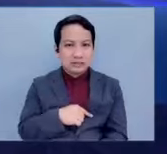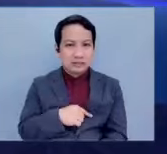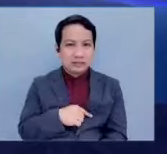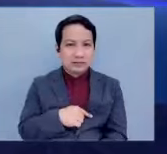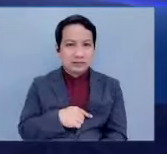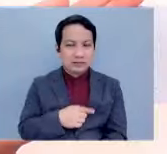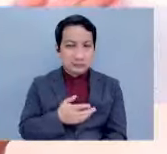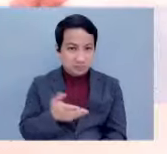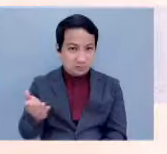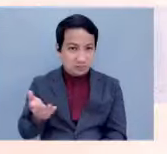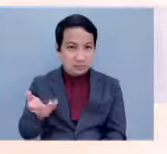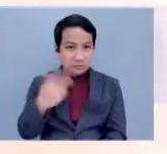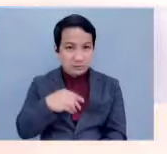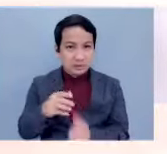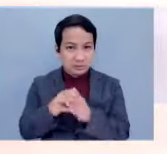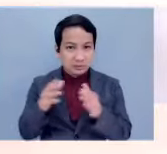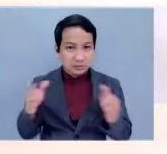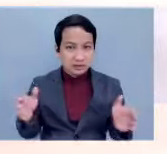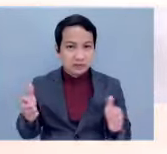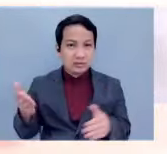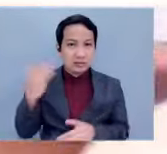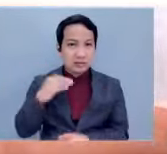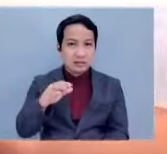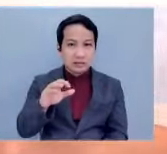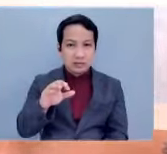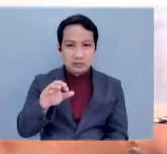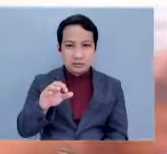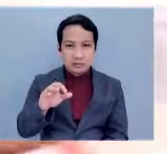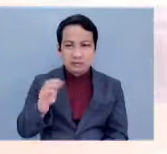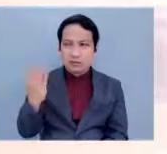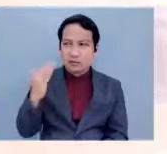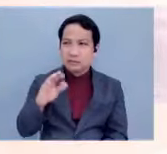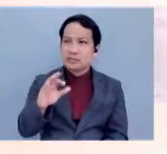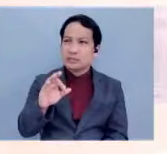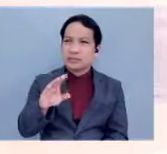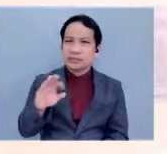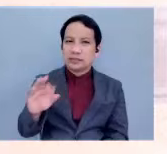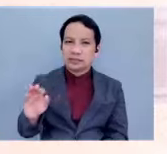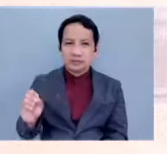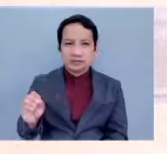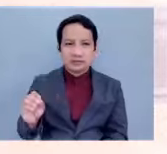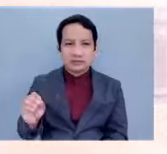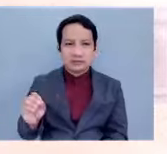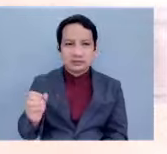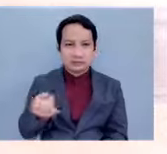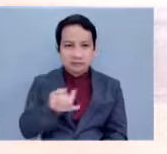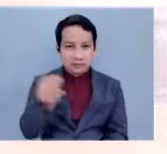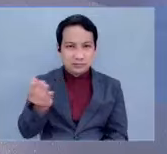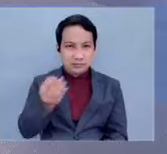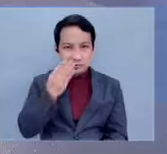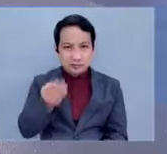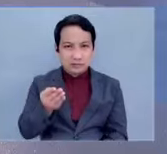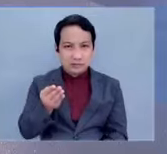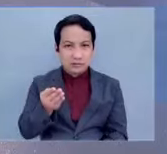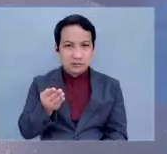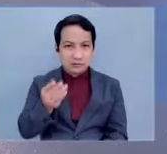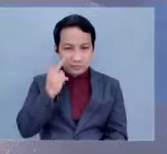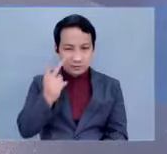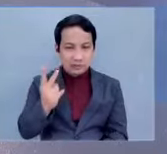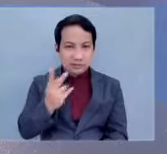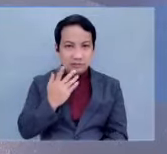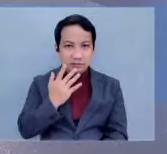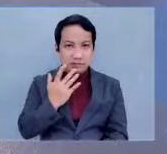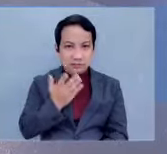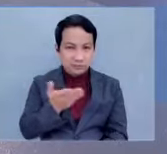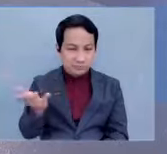talagang palaki ng palaki kasi nung 90s pa ako nagpunta doon. At saka yung nakita natin dito, ilan-ilan lang yan, ang sarap na sa mata nung kulay. Imagine mo